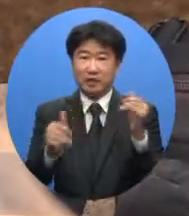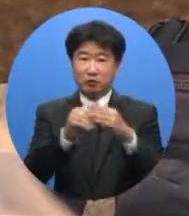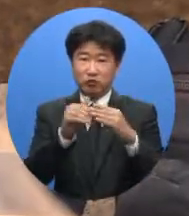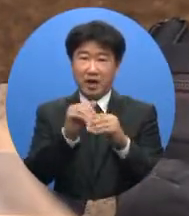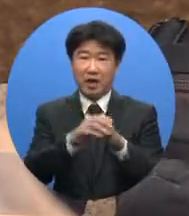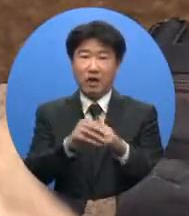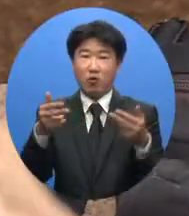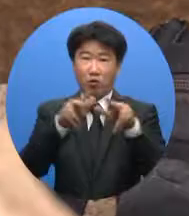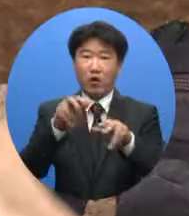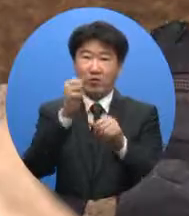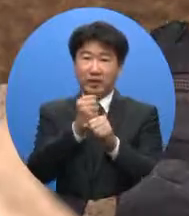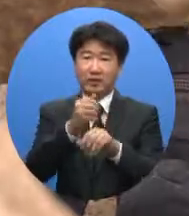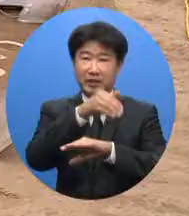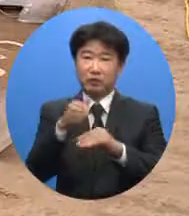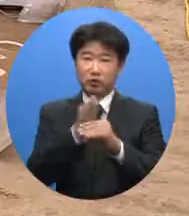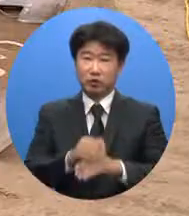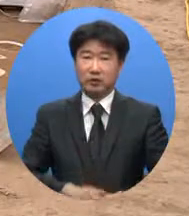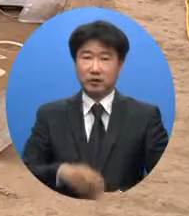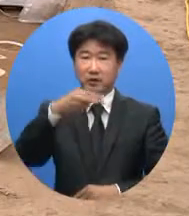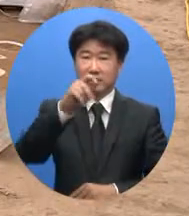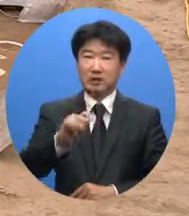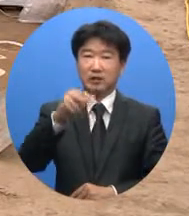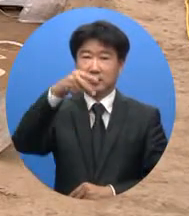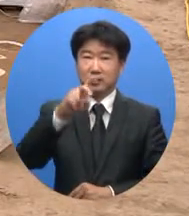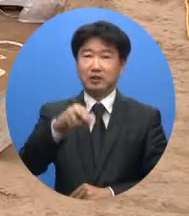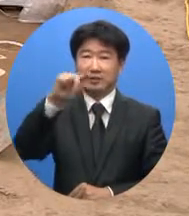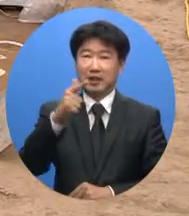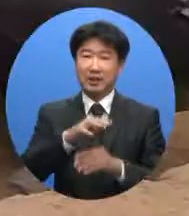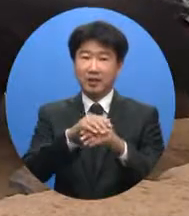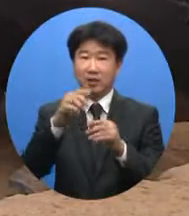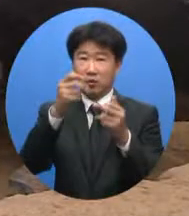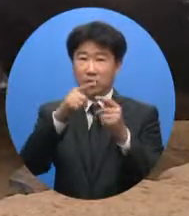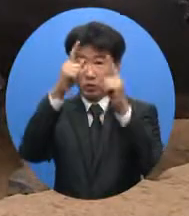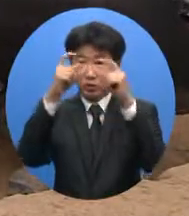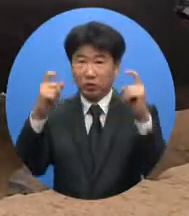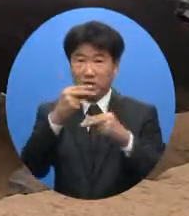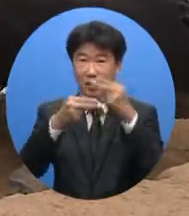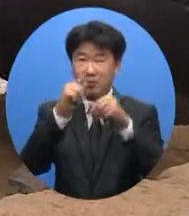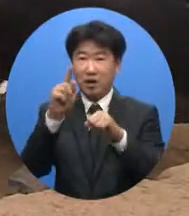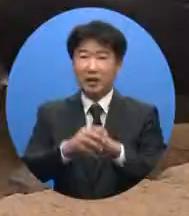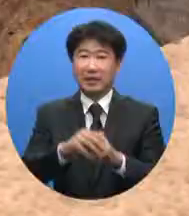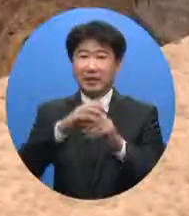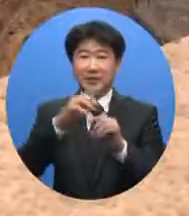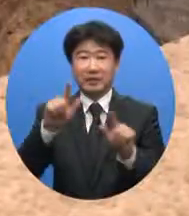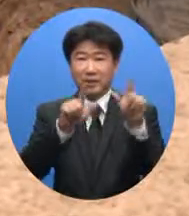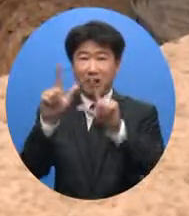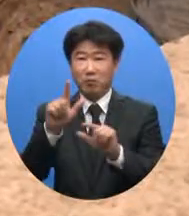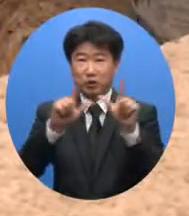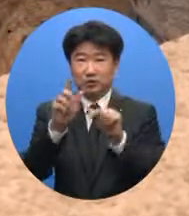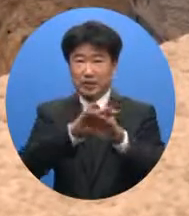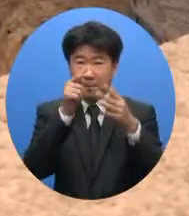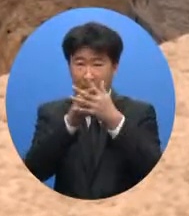조성할 방침입니다. 특히 성산토성은 당시 생활상을 직접 파악할 수 있는 생활유적이자 현존하는